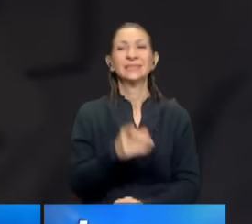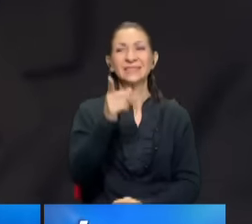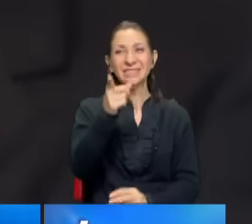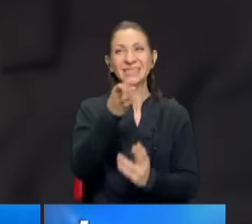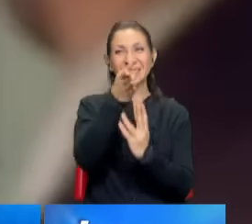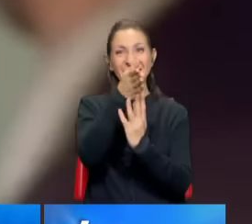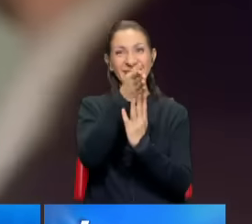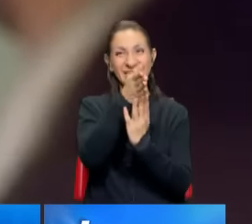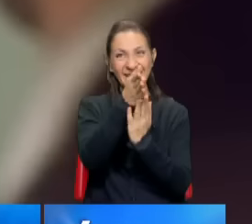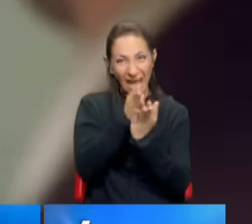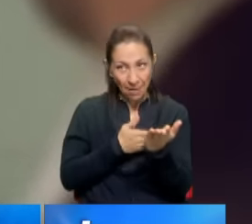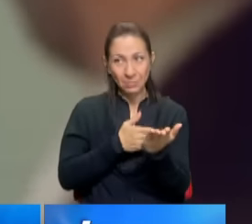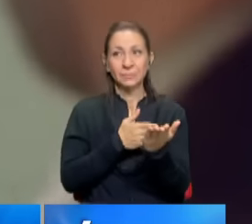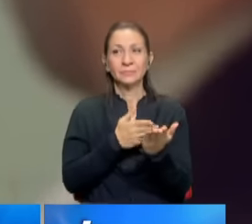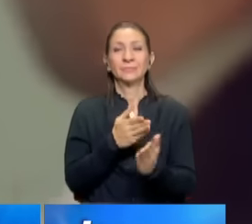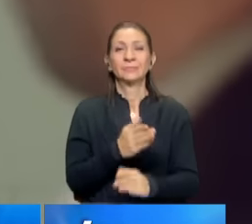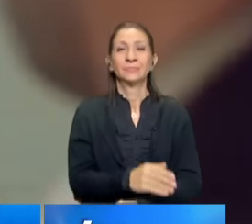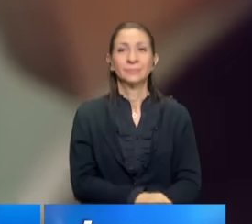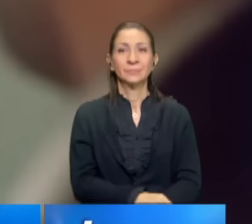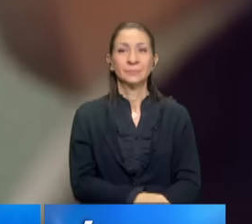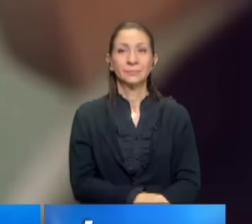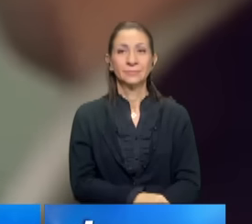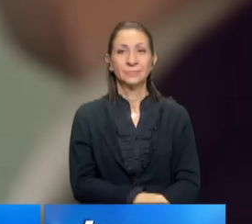Yani yarım ekmeğin yarısını.